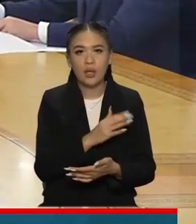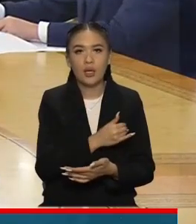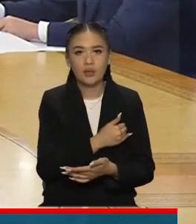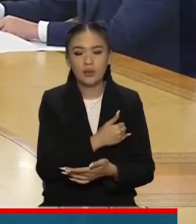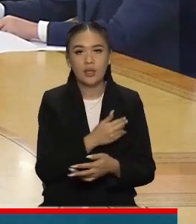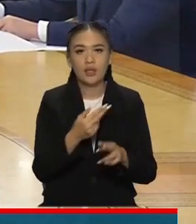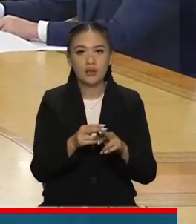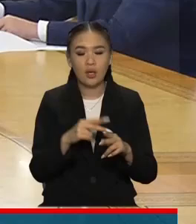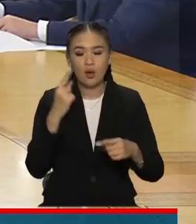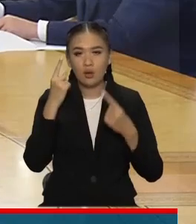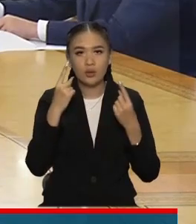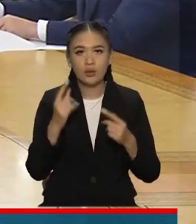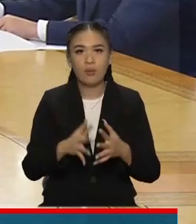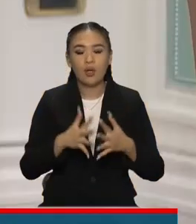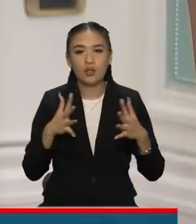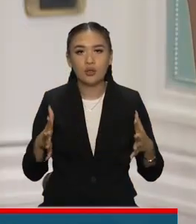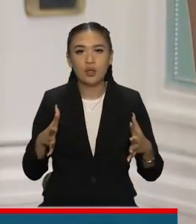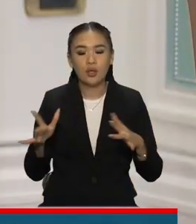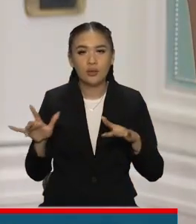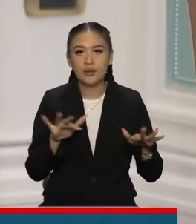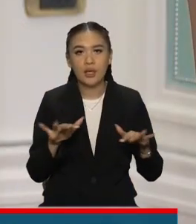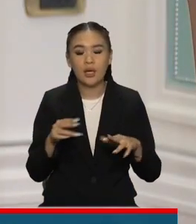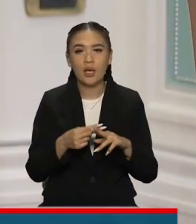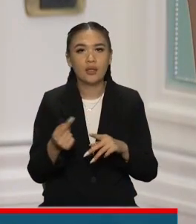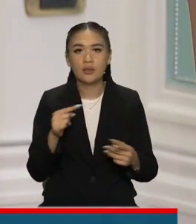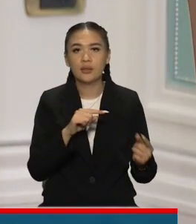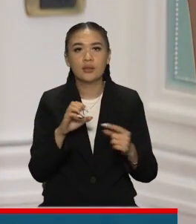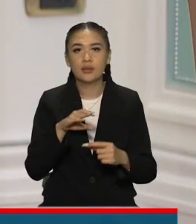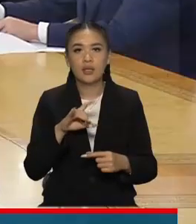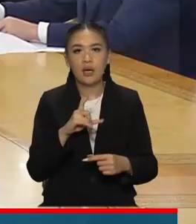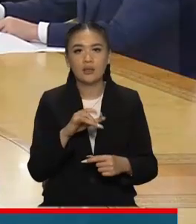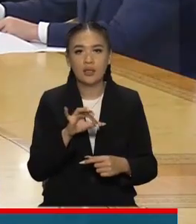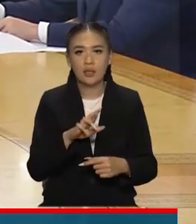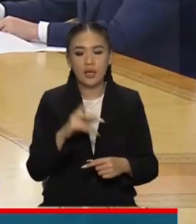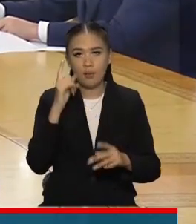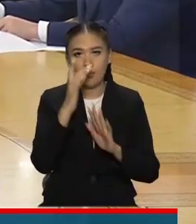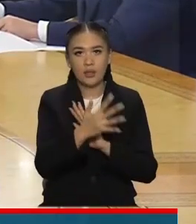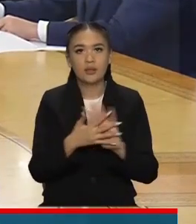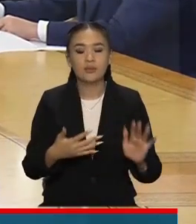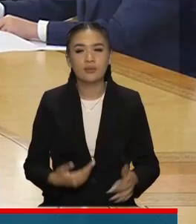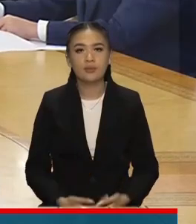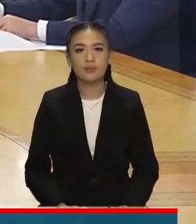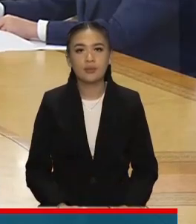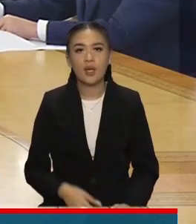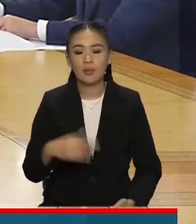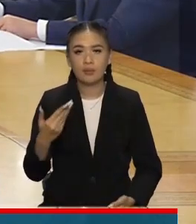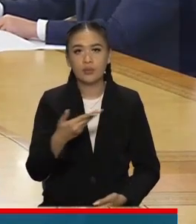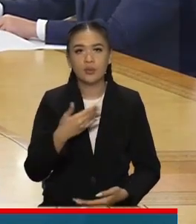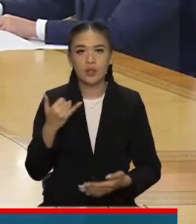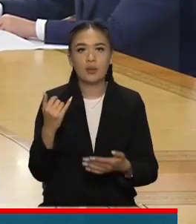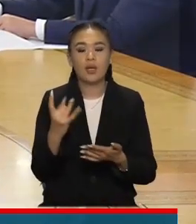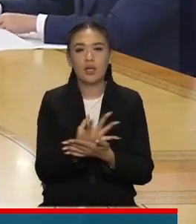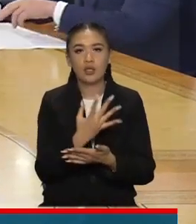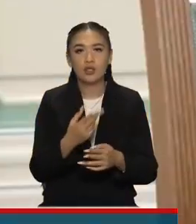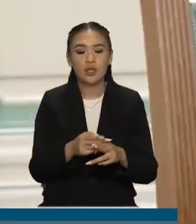ол ұйым біздің ірі сауда серіктесіміз және арадағы стратегиямызда айқын. Біздің алғашқы кездесуіміз екі